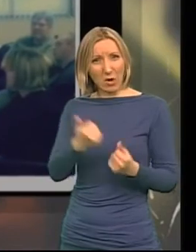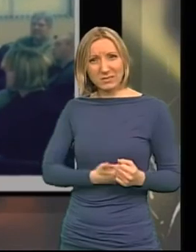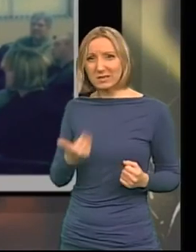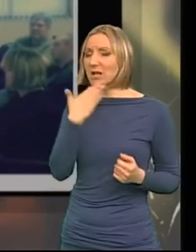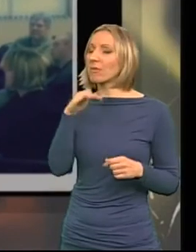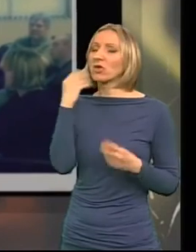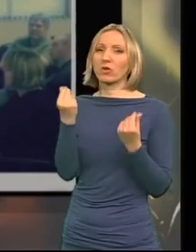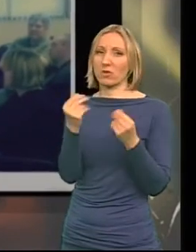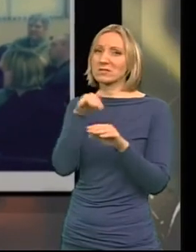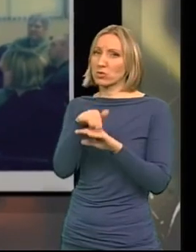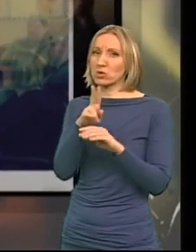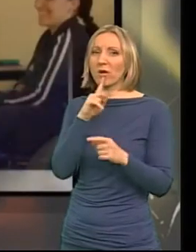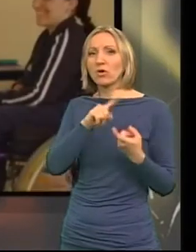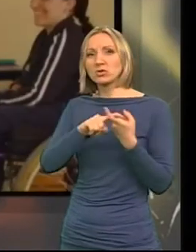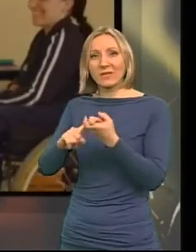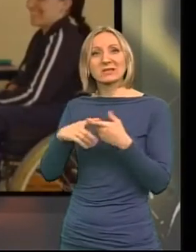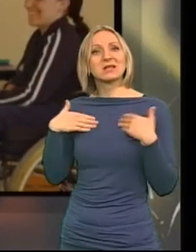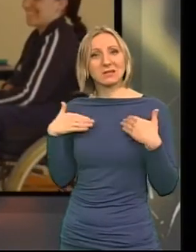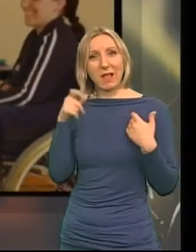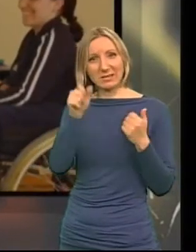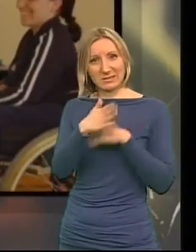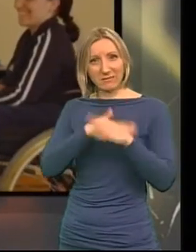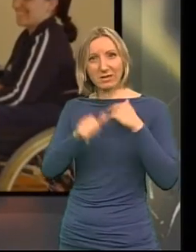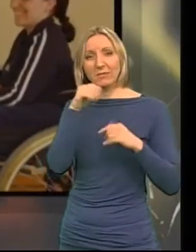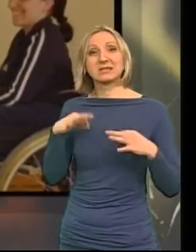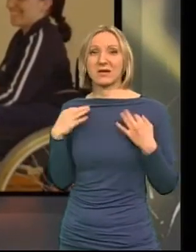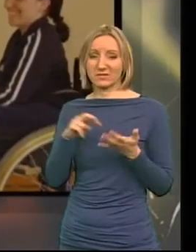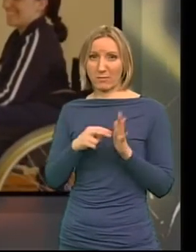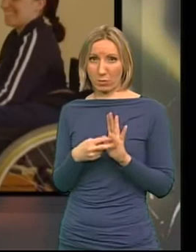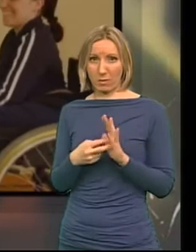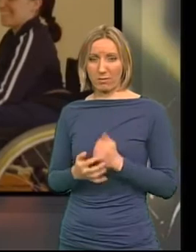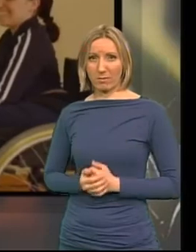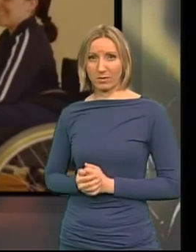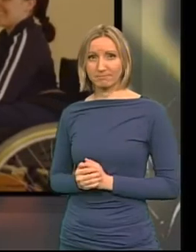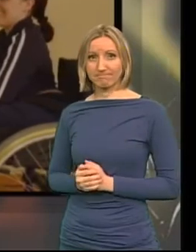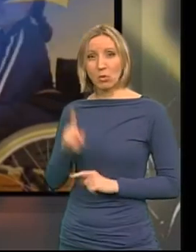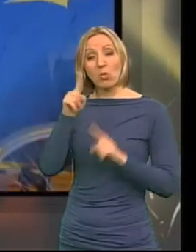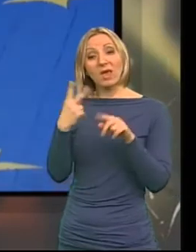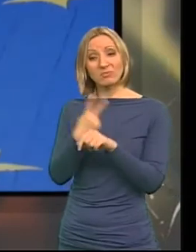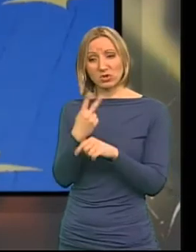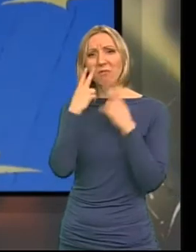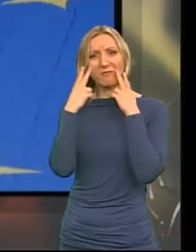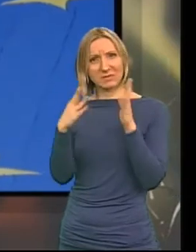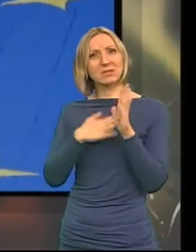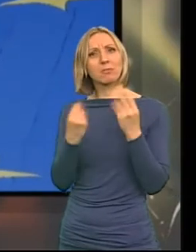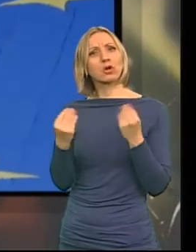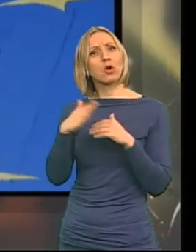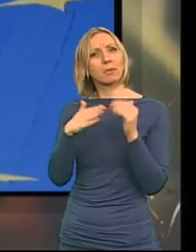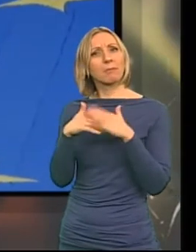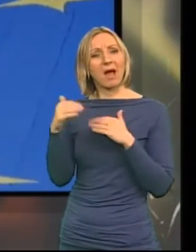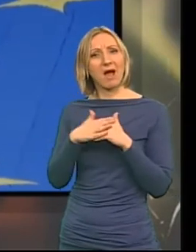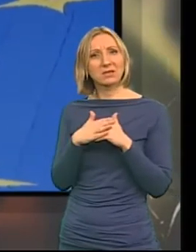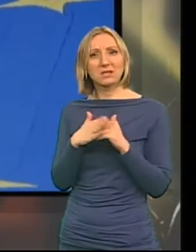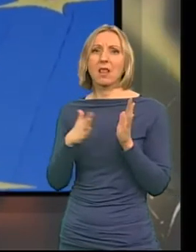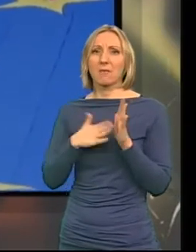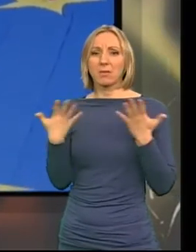dovoljno novca za usluge koje se odnose na mlade sa invaliditetom i zdravstvenim problemima. U nekim zemljama vide se primjeri dobre prakse, kao što